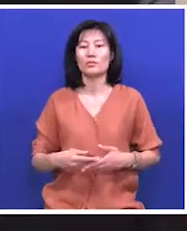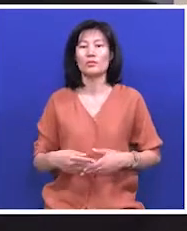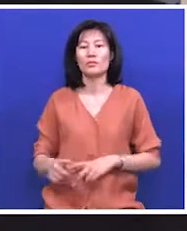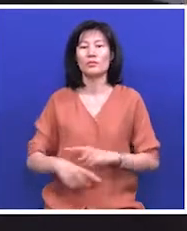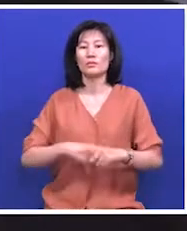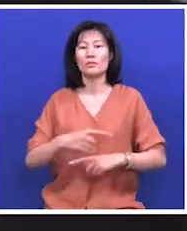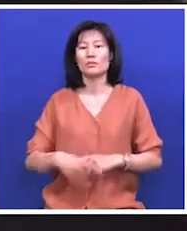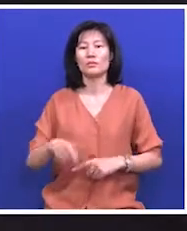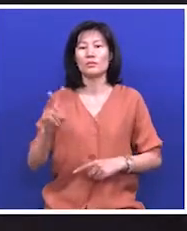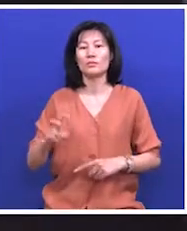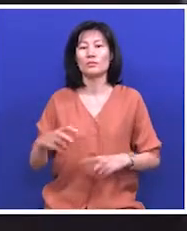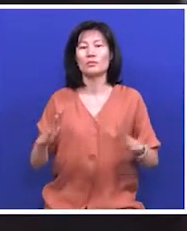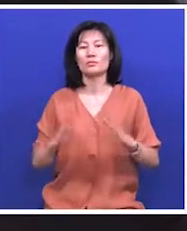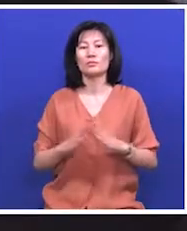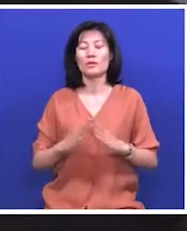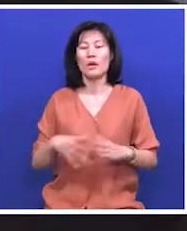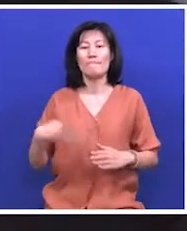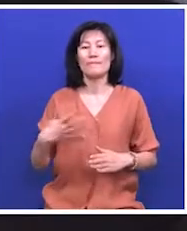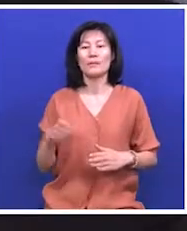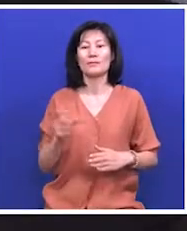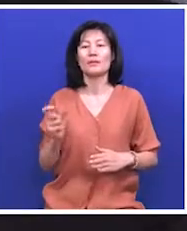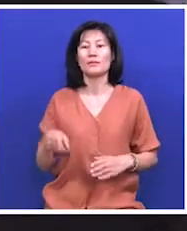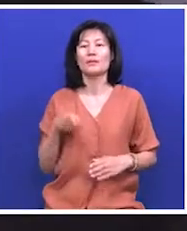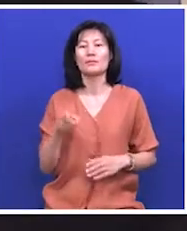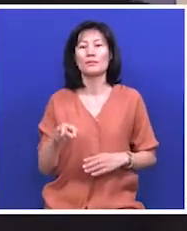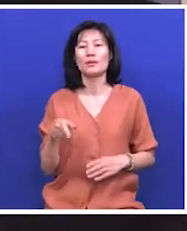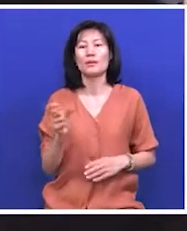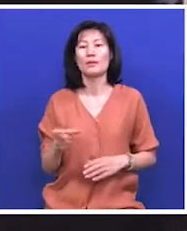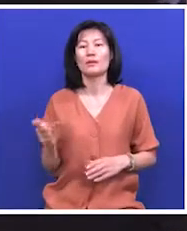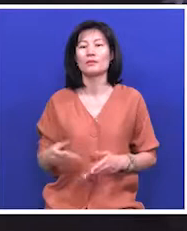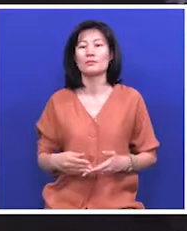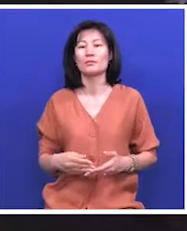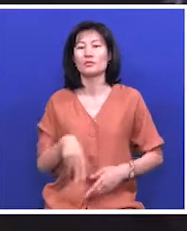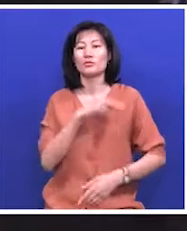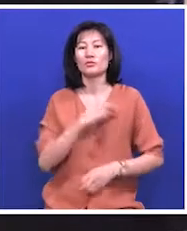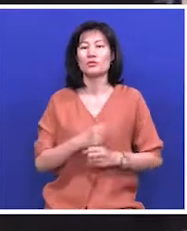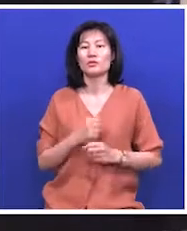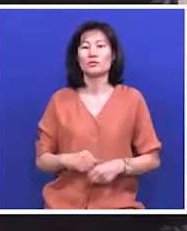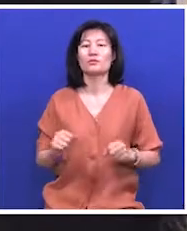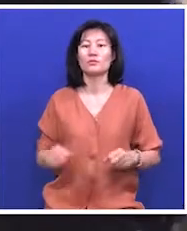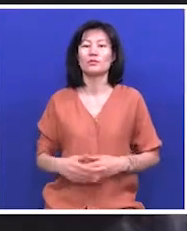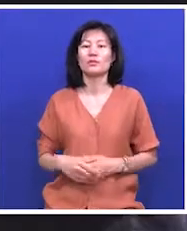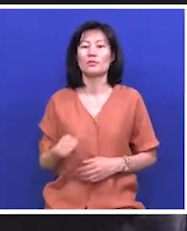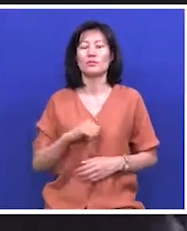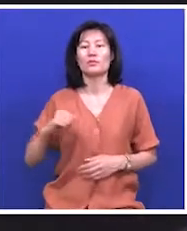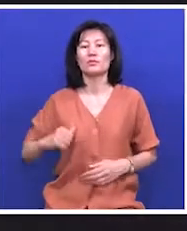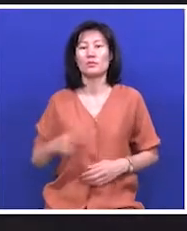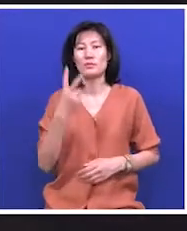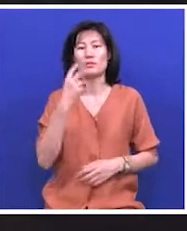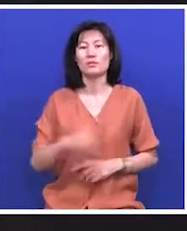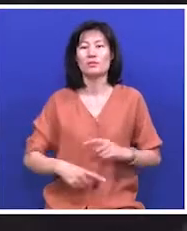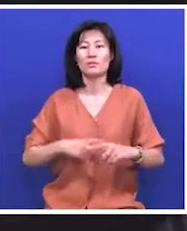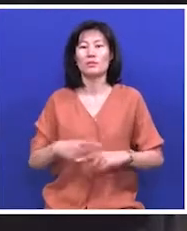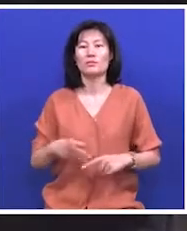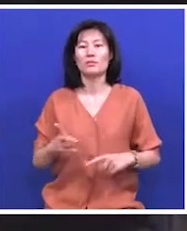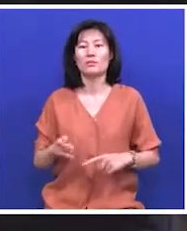жоқ. Күніне келіп 200 үйде 5 адамнан 1000 адам уже жұмыс істеп жатыр. Өздері өз